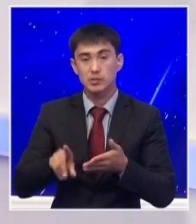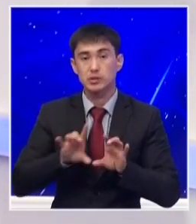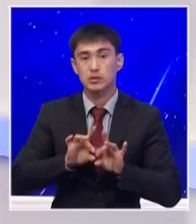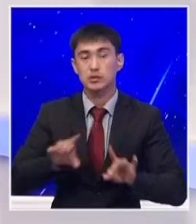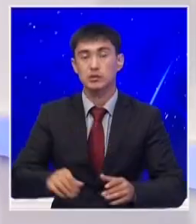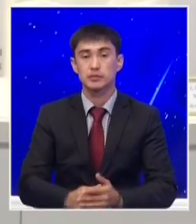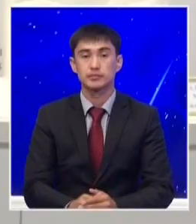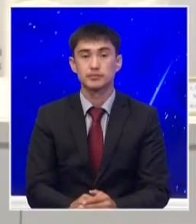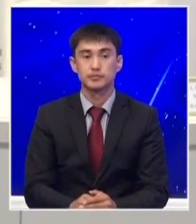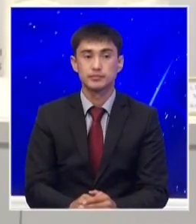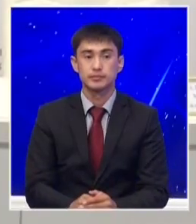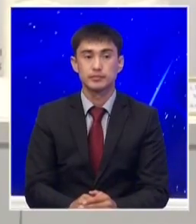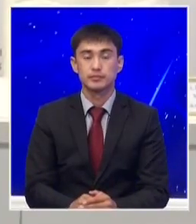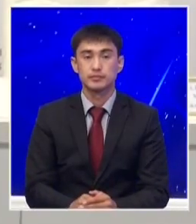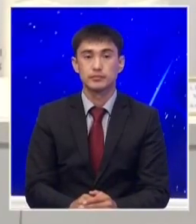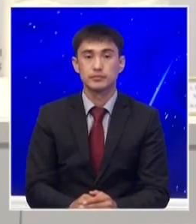корреспондент.